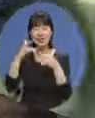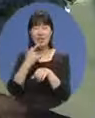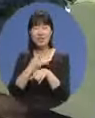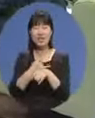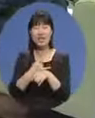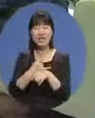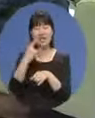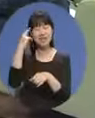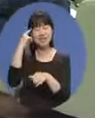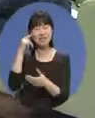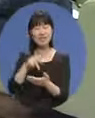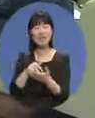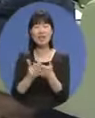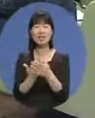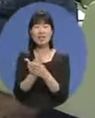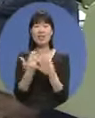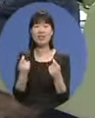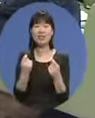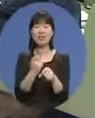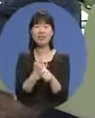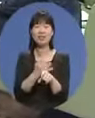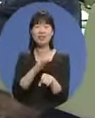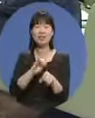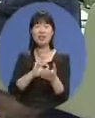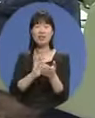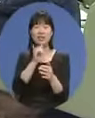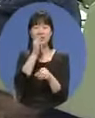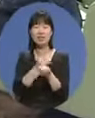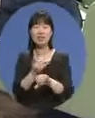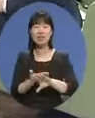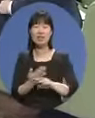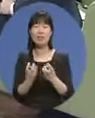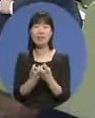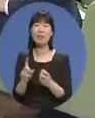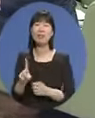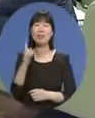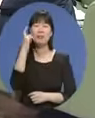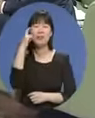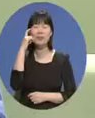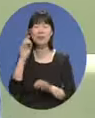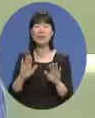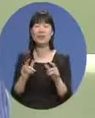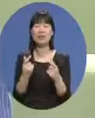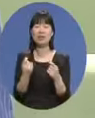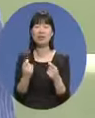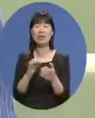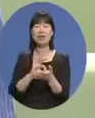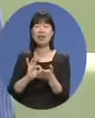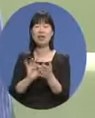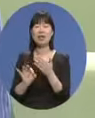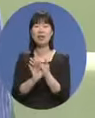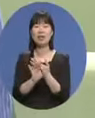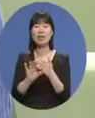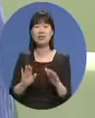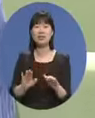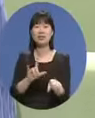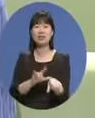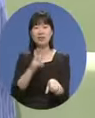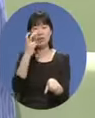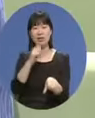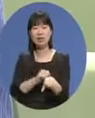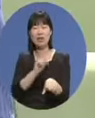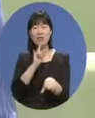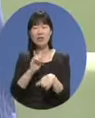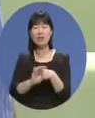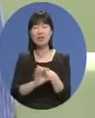어떤 그 명분이 딱 생기는 것 같은 느낌이 드는데요. 스타벅스를 활용할 수 있는 또 다른 방법이 있나요, 선생님? 예, 이렇게 스타벅스를 활용하면 우리가 시간 관리를 잘할